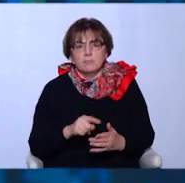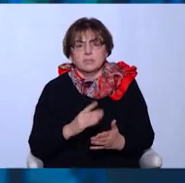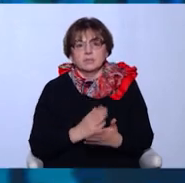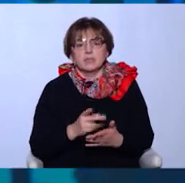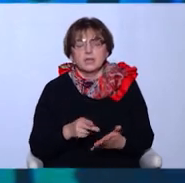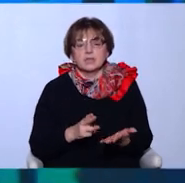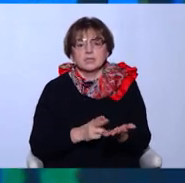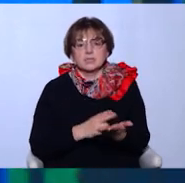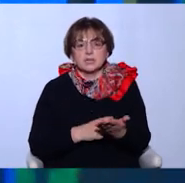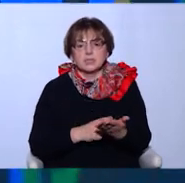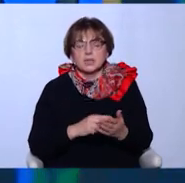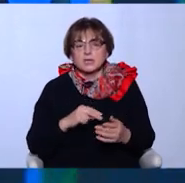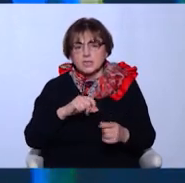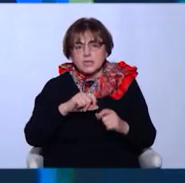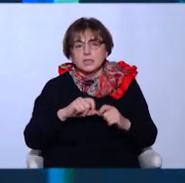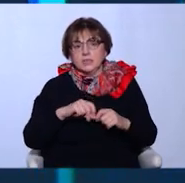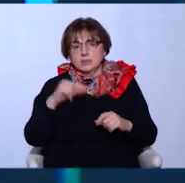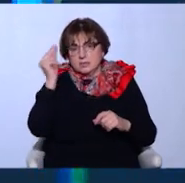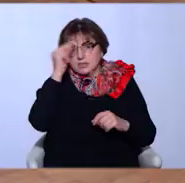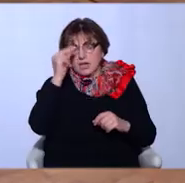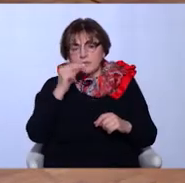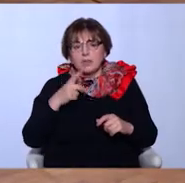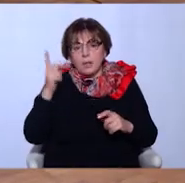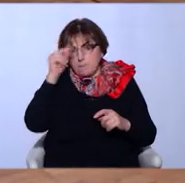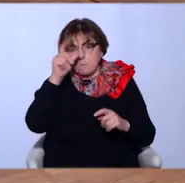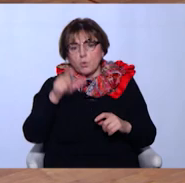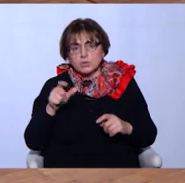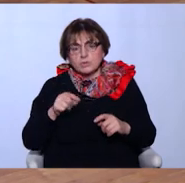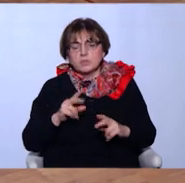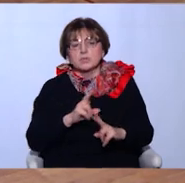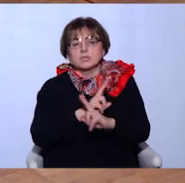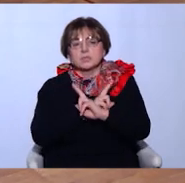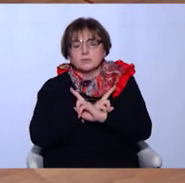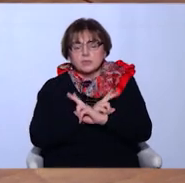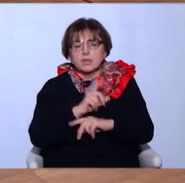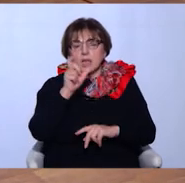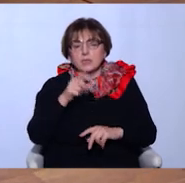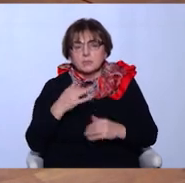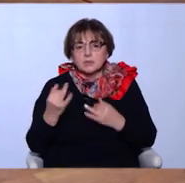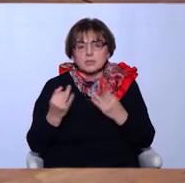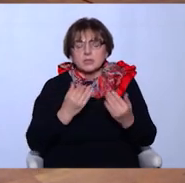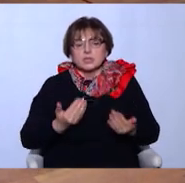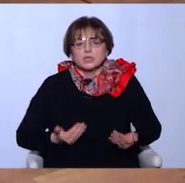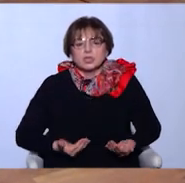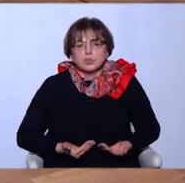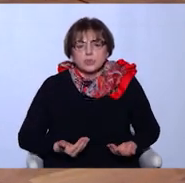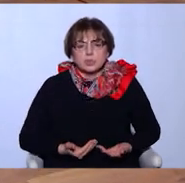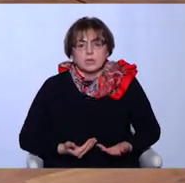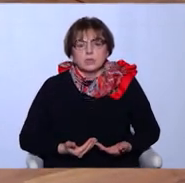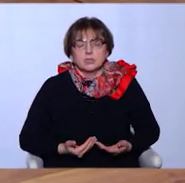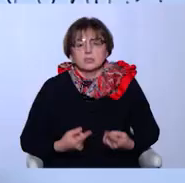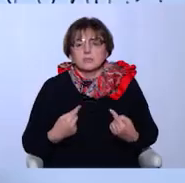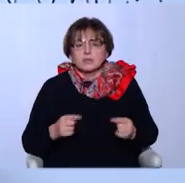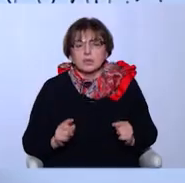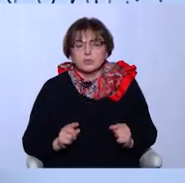წიგნი. სწავლა მოსწავლეთაზე, სიკვდილისა და კაცის გაბაასებაზე, სიცოცხლეზე, სხვათა